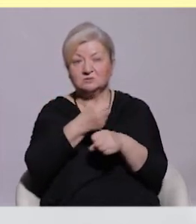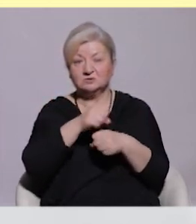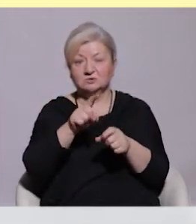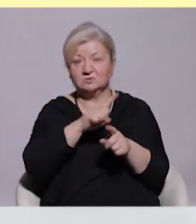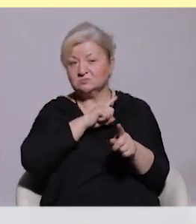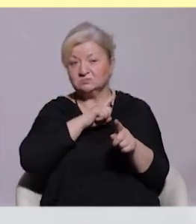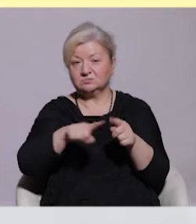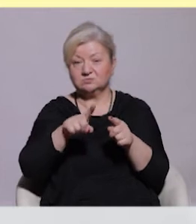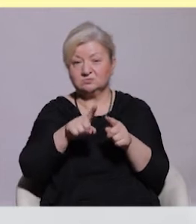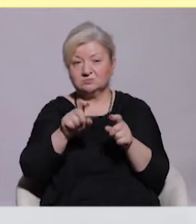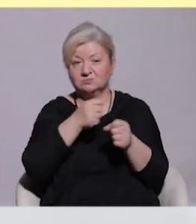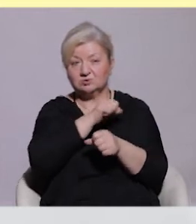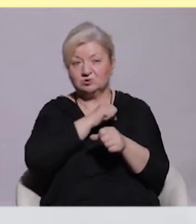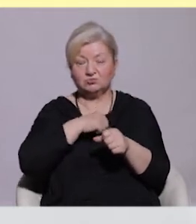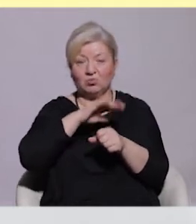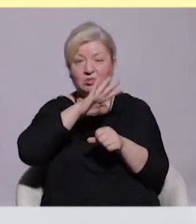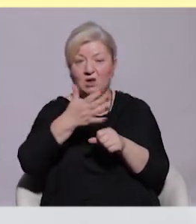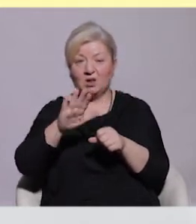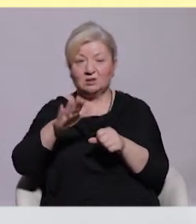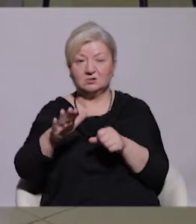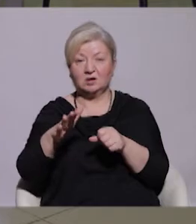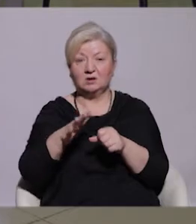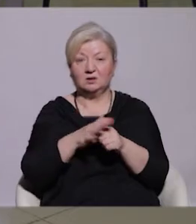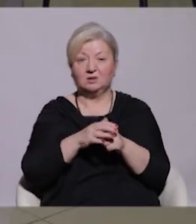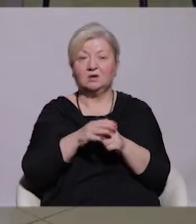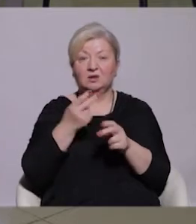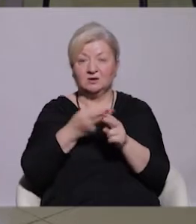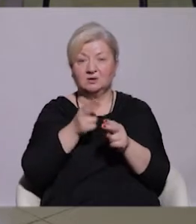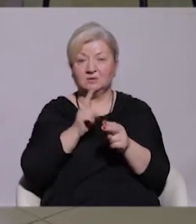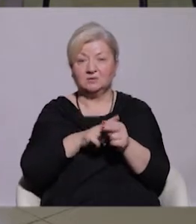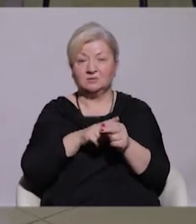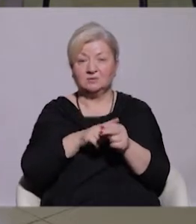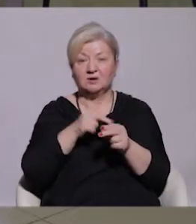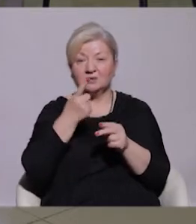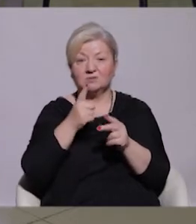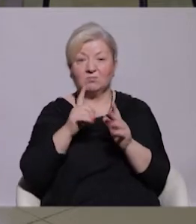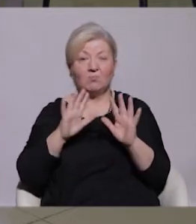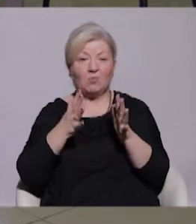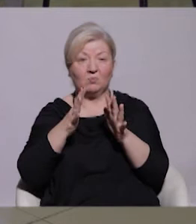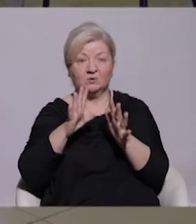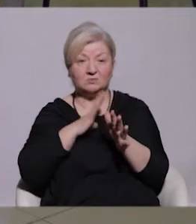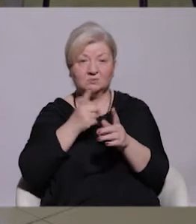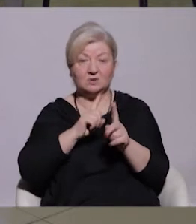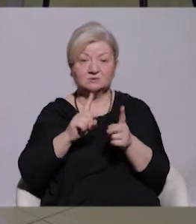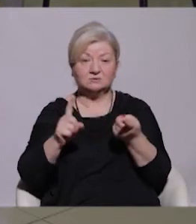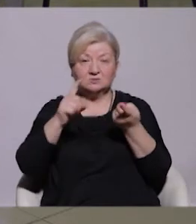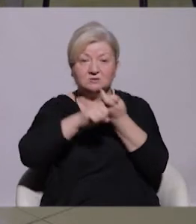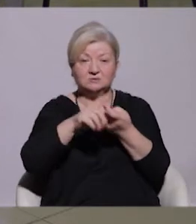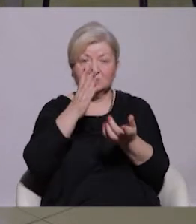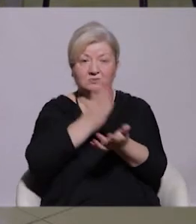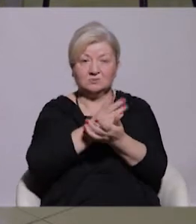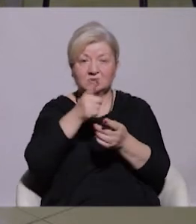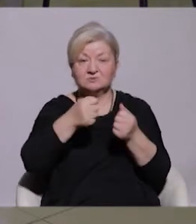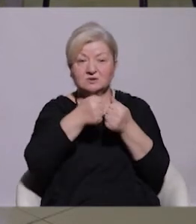აი უკვე რა სიჩქარით მოძრაობს, ხო, თვითონ ტალღა. ესე იგი, ერთი მომენტი, რაზეც ყოფილა ეს დამოკიდებული, არის აი